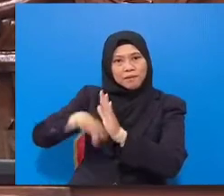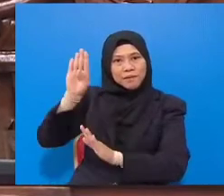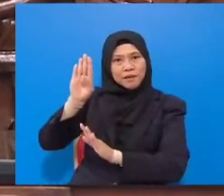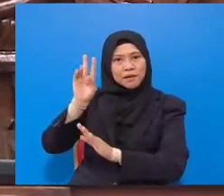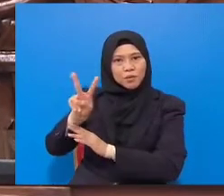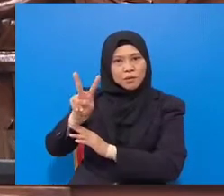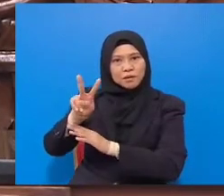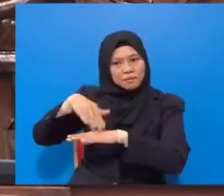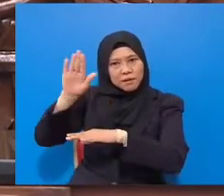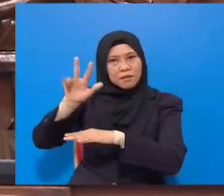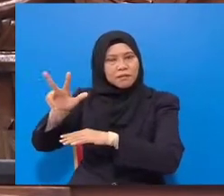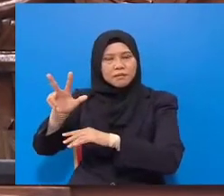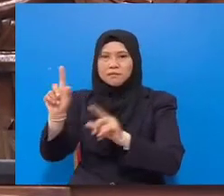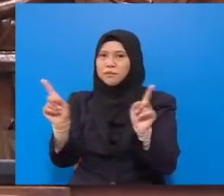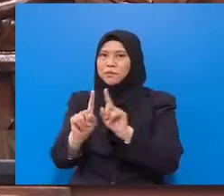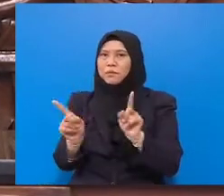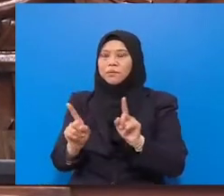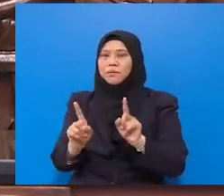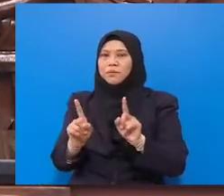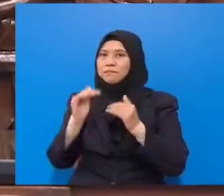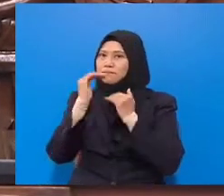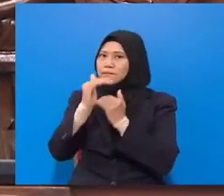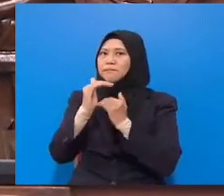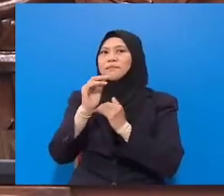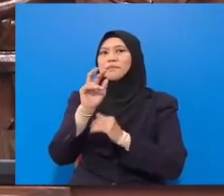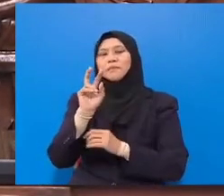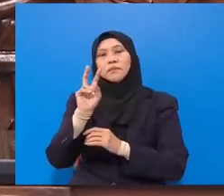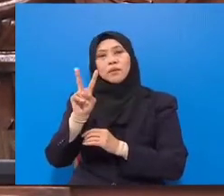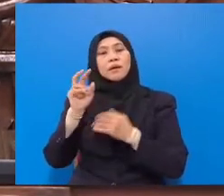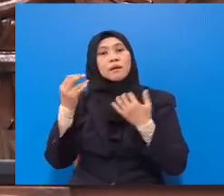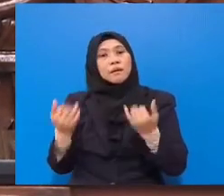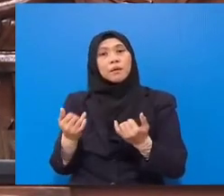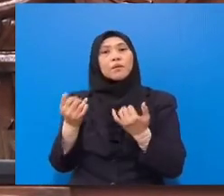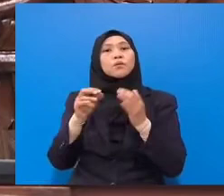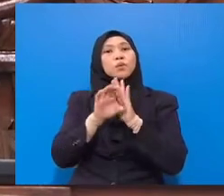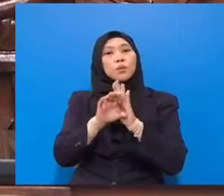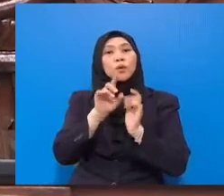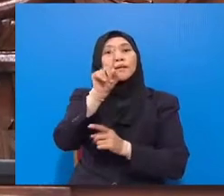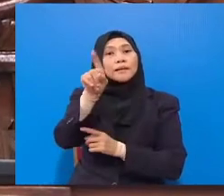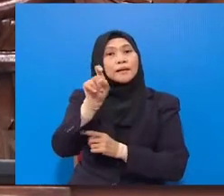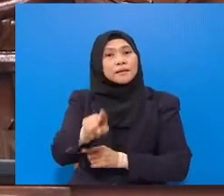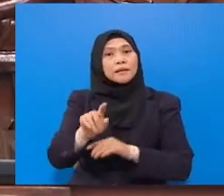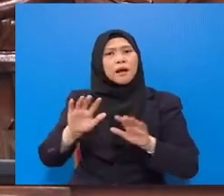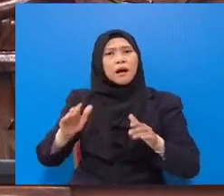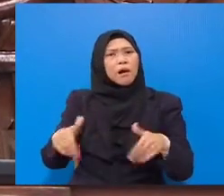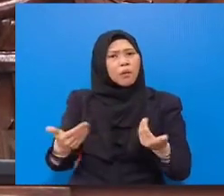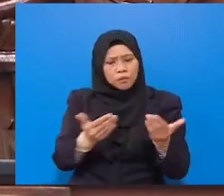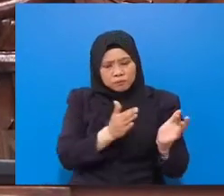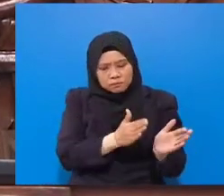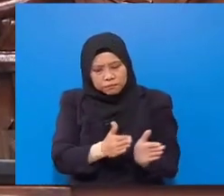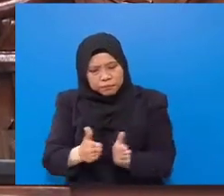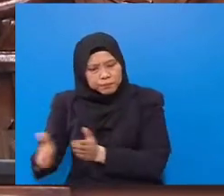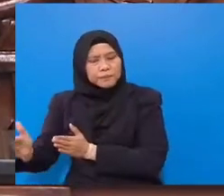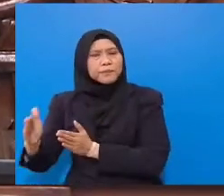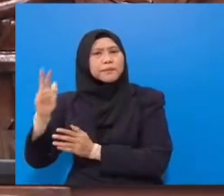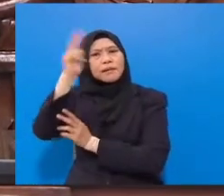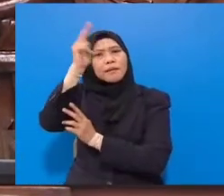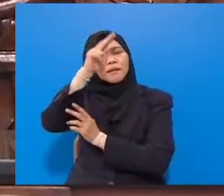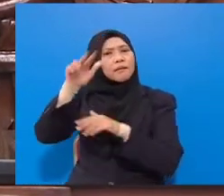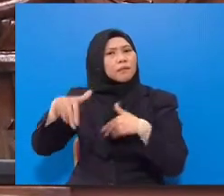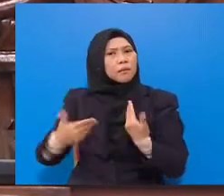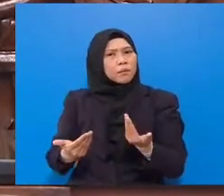ini bermakna misalnya pada hari ini ditanyakan tentang langkah strategi kerajaan